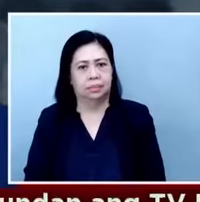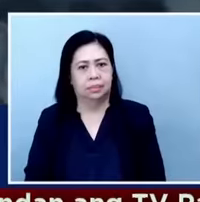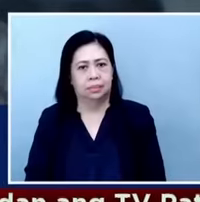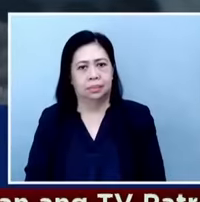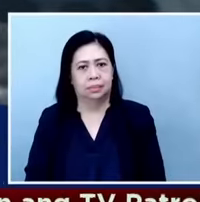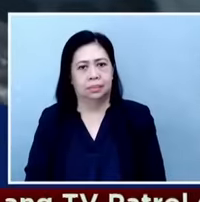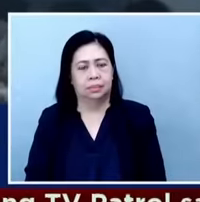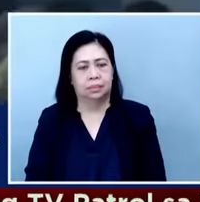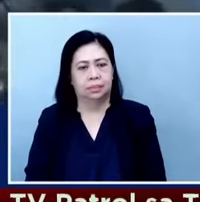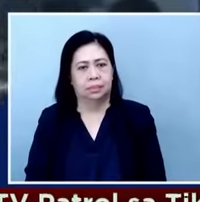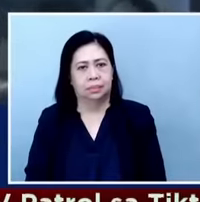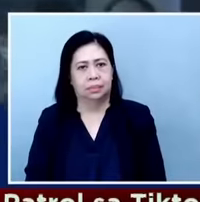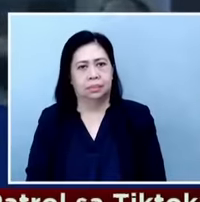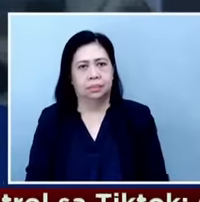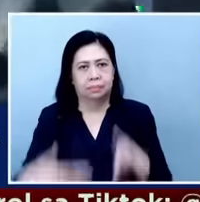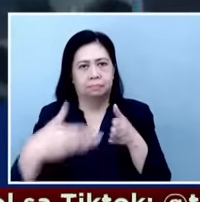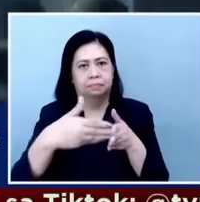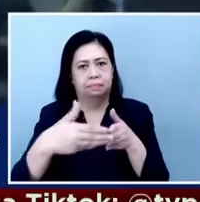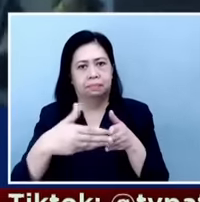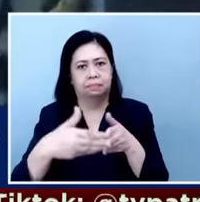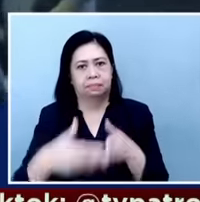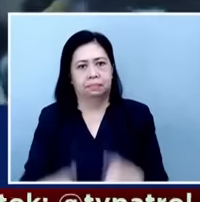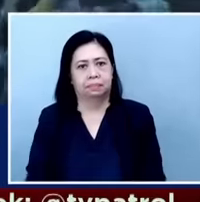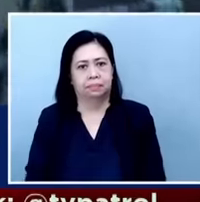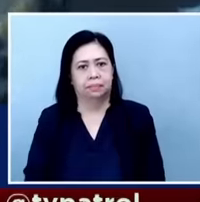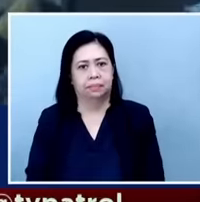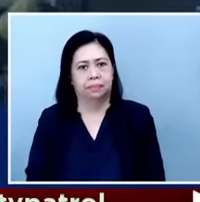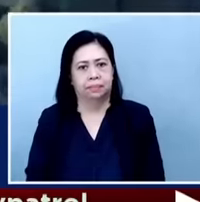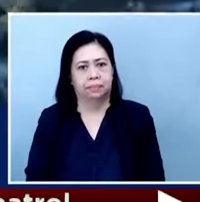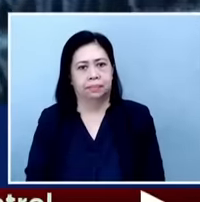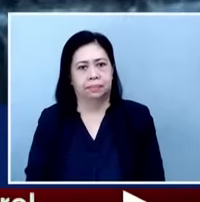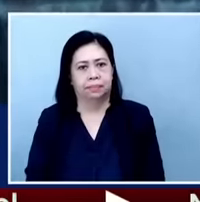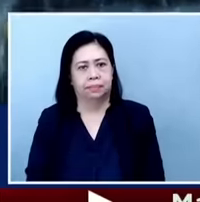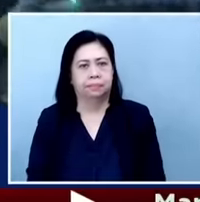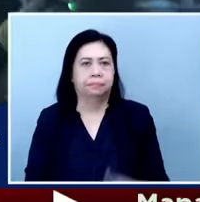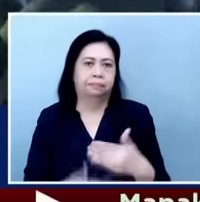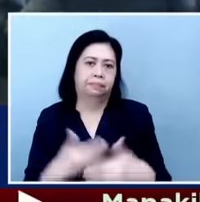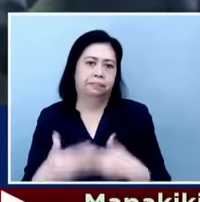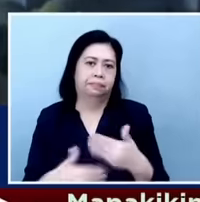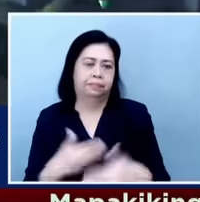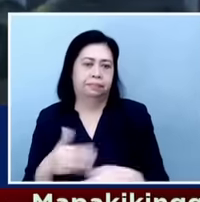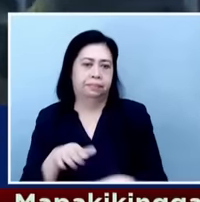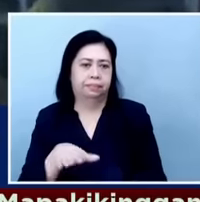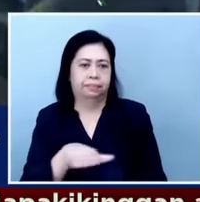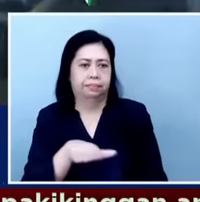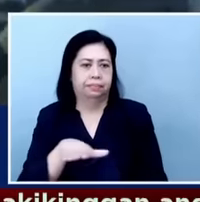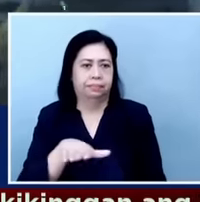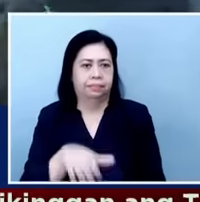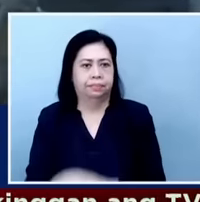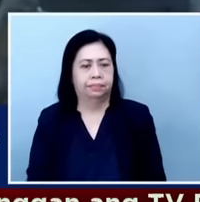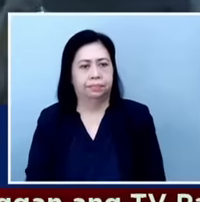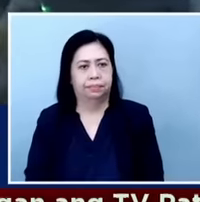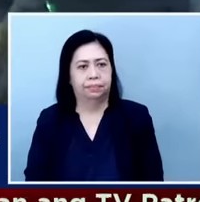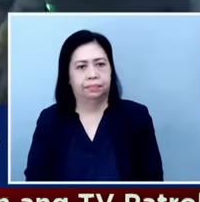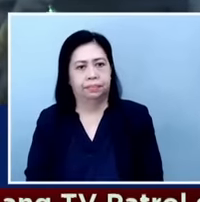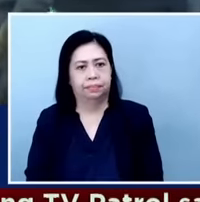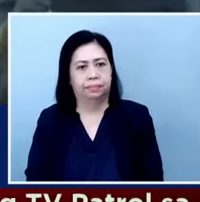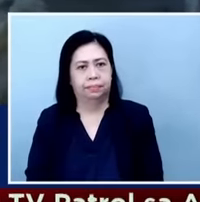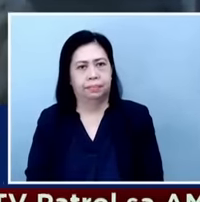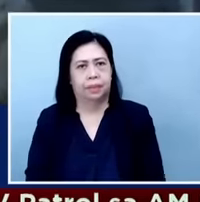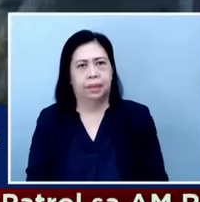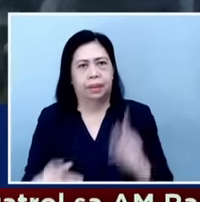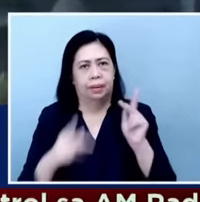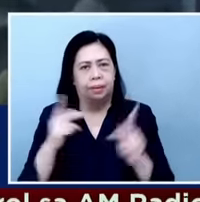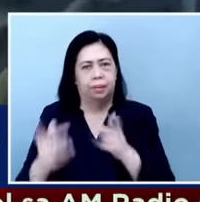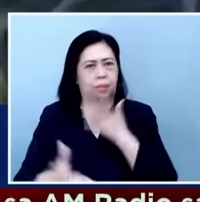ko na nasa may kanto na. Ayan, tumatakbo na po yung andas. Tumatakbo na yung andas. At sumisigaw nga yung